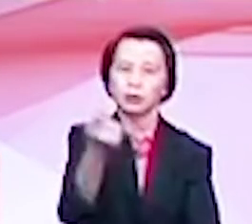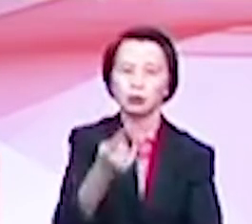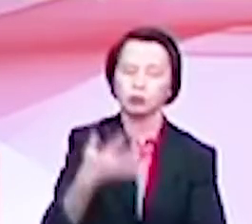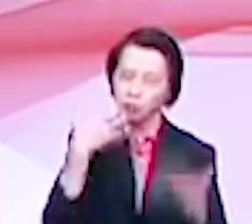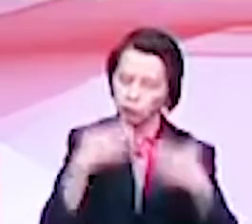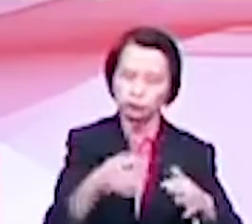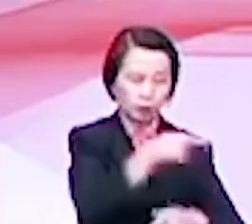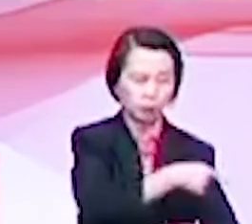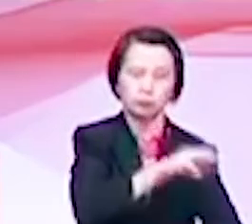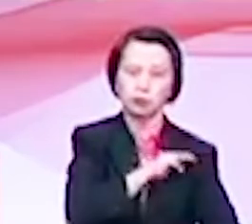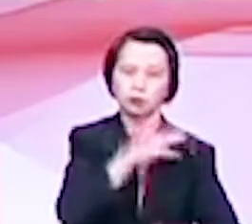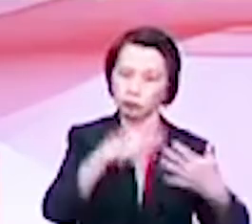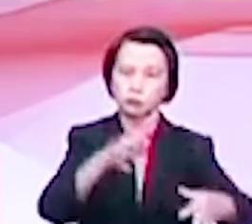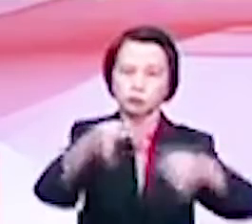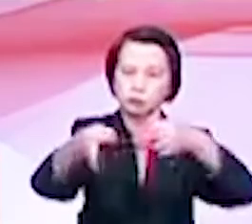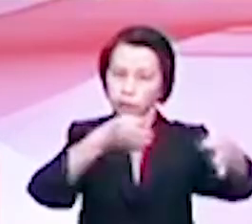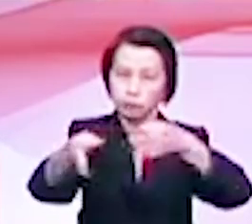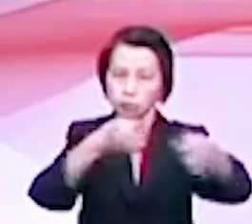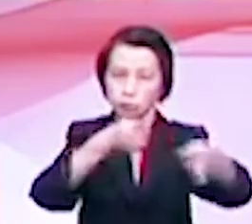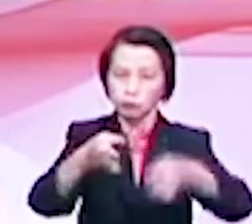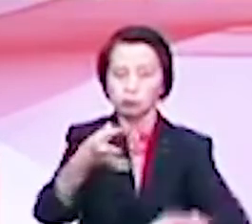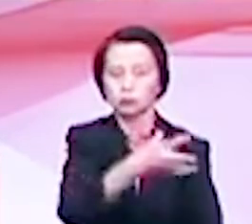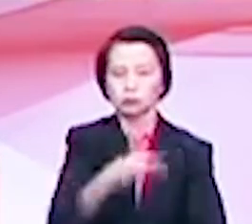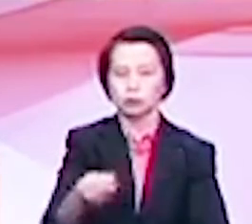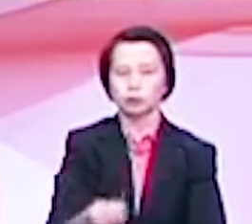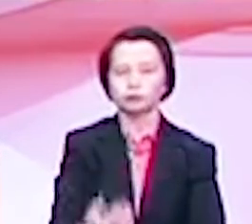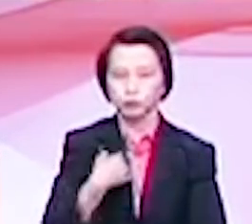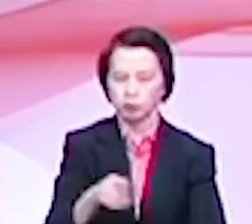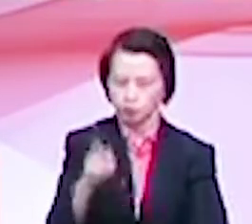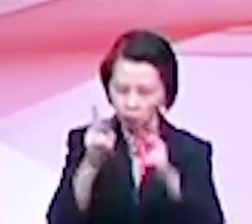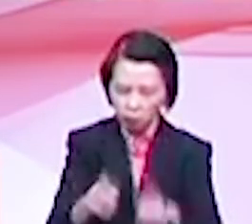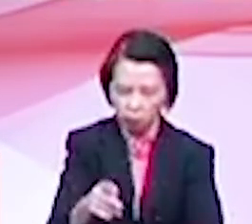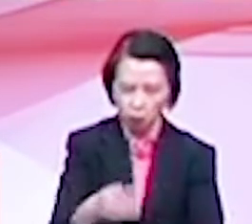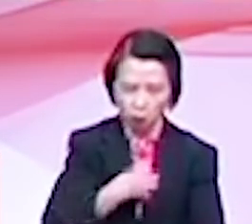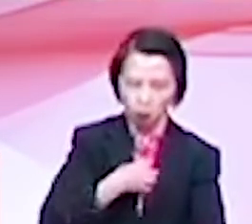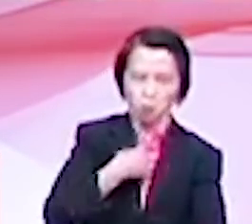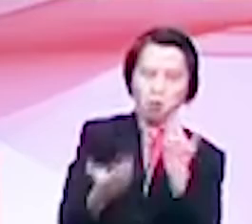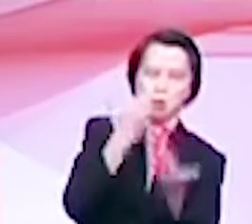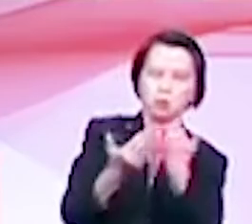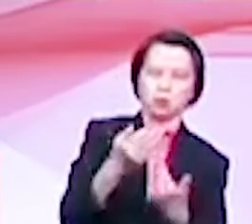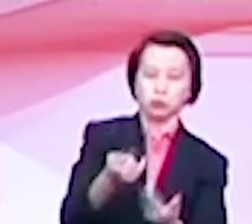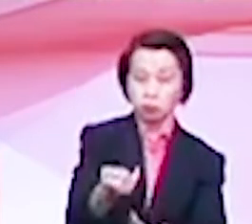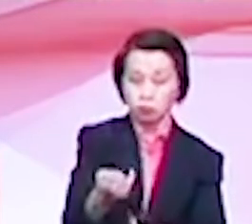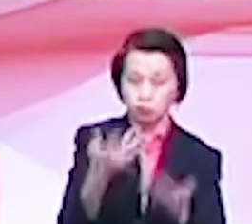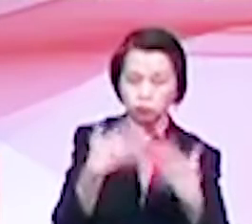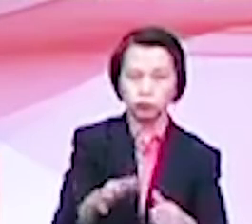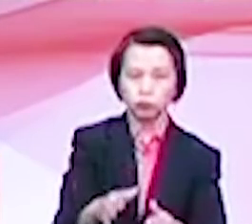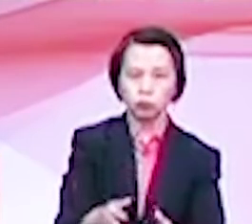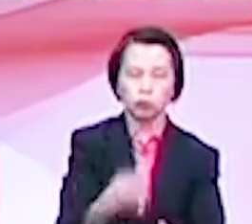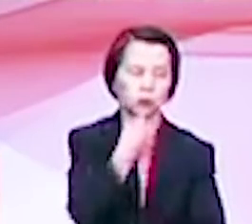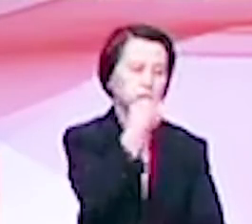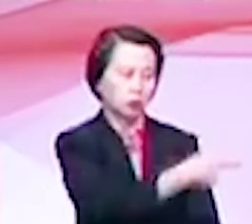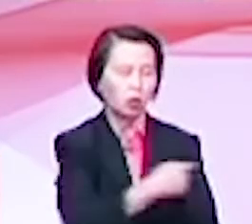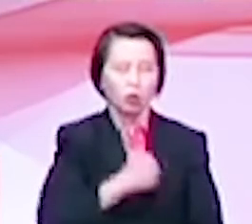pun diperjelaskan dan pihak yang mendakwa tersebut telah pun membuat permohonan